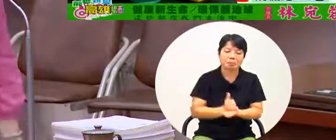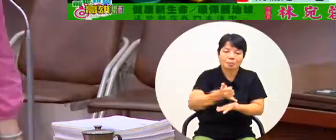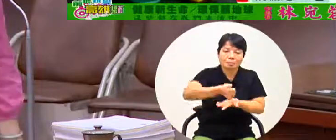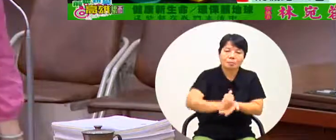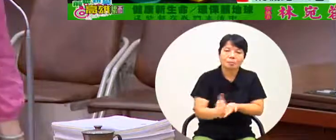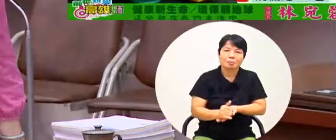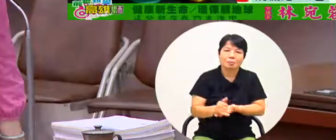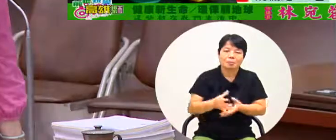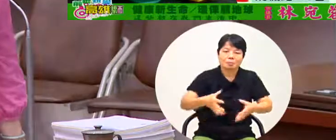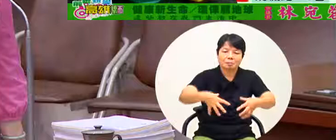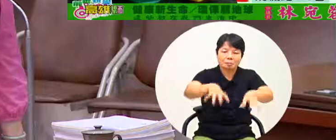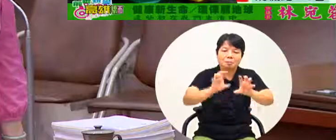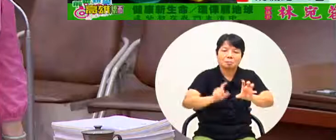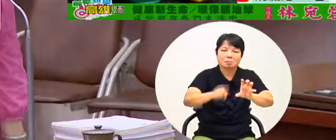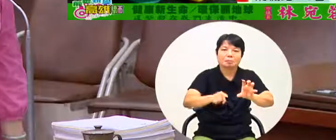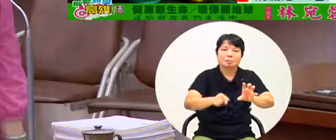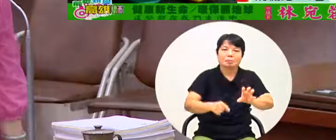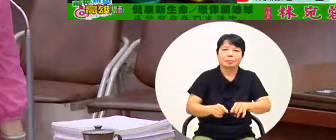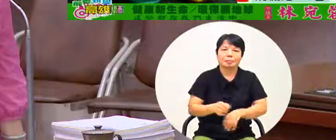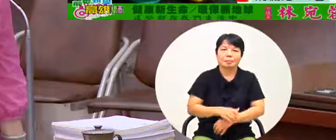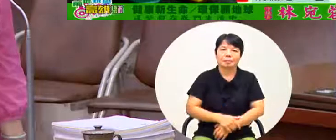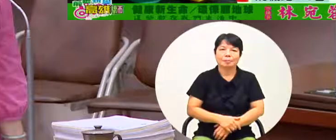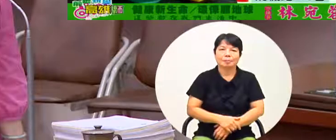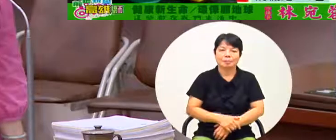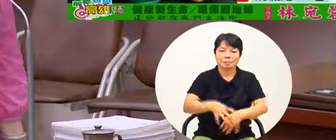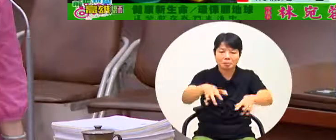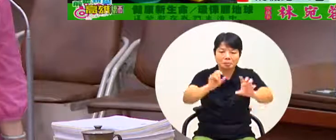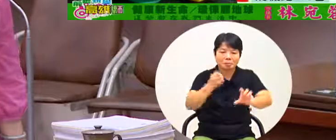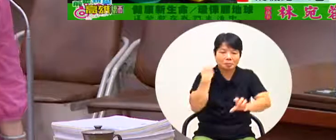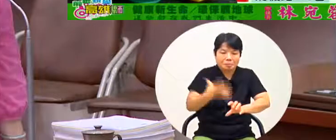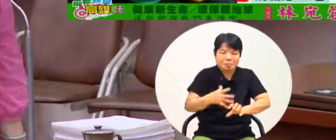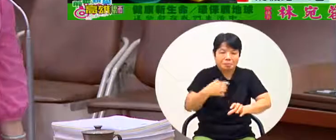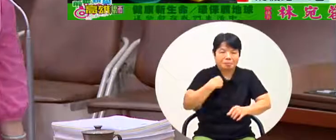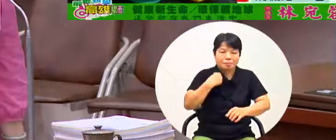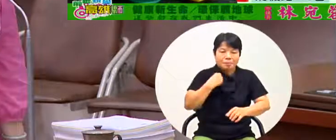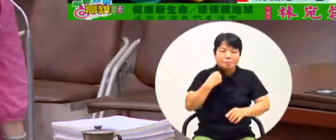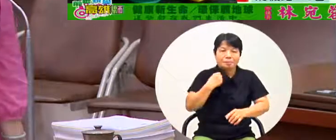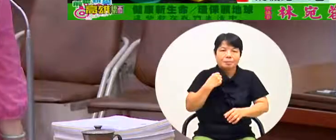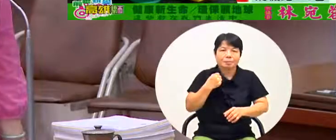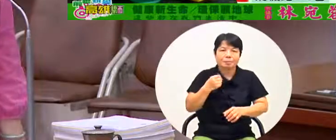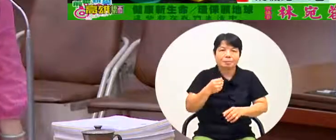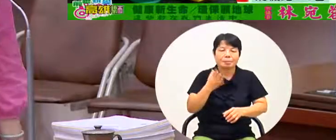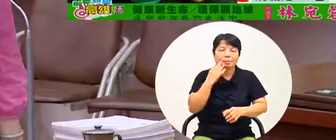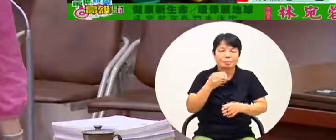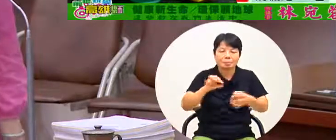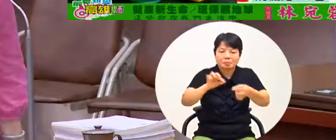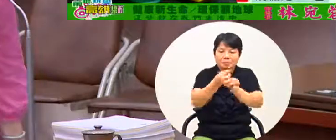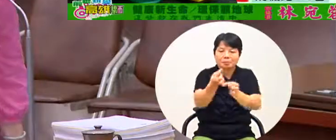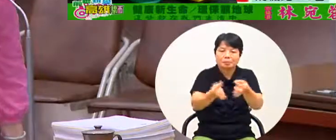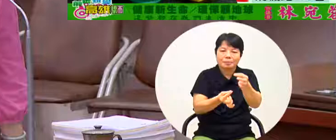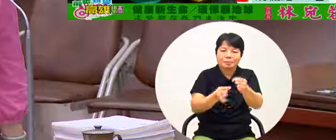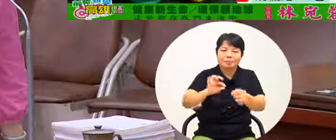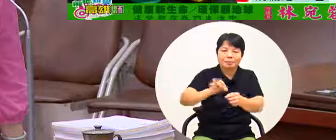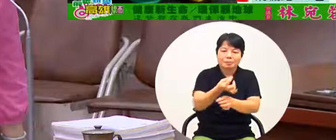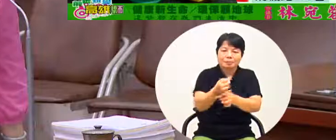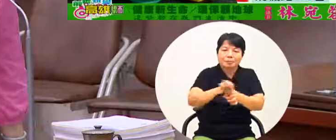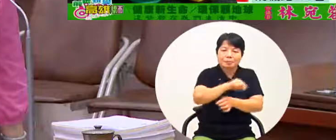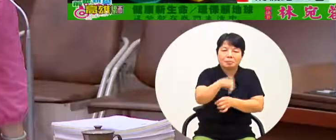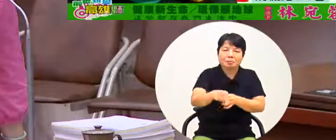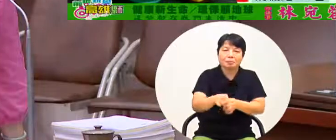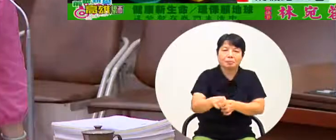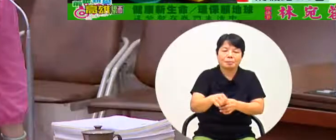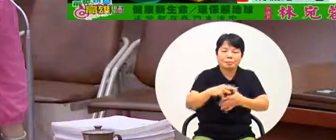种诶较新诶衫，啊可能是针织诶。哇，等下因迄个等伊到因迄个奶